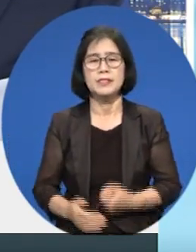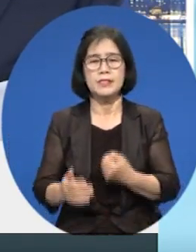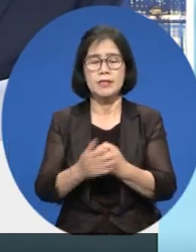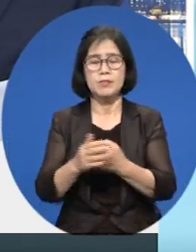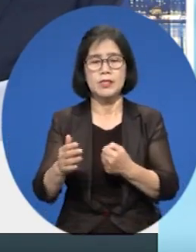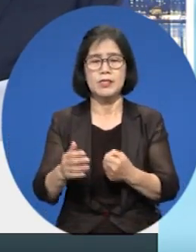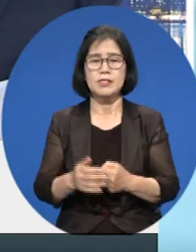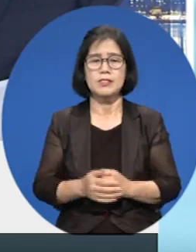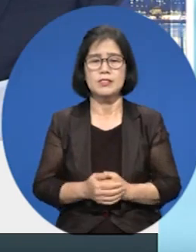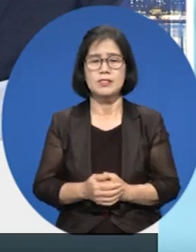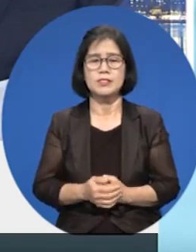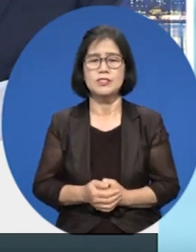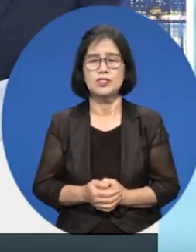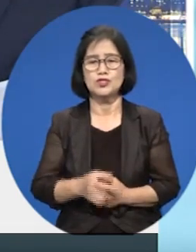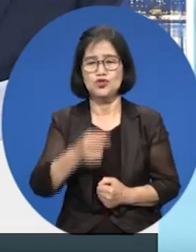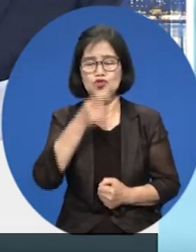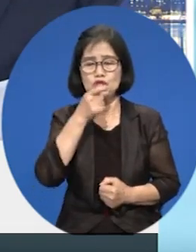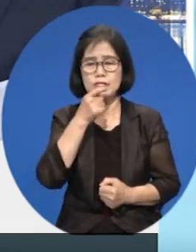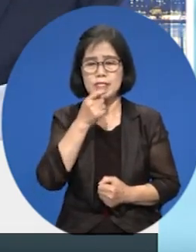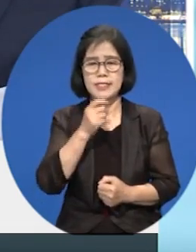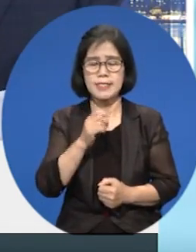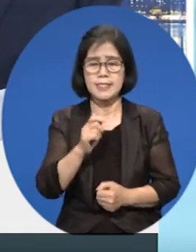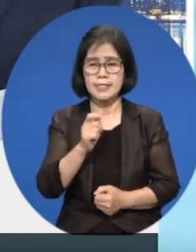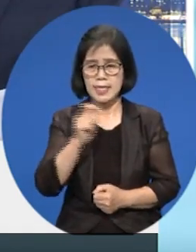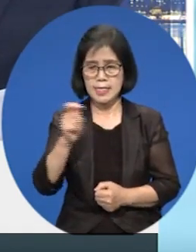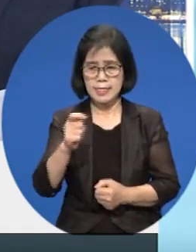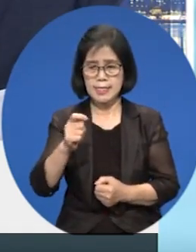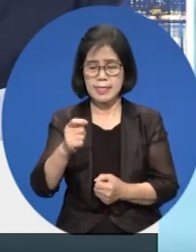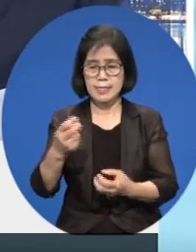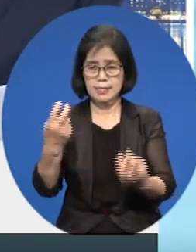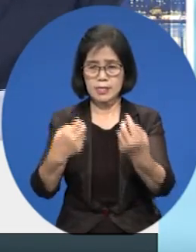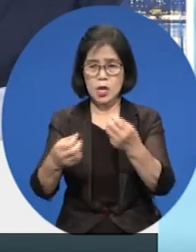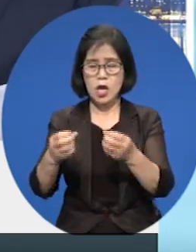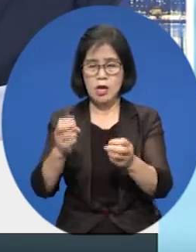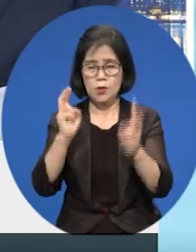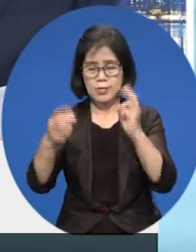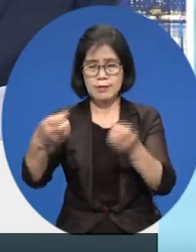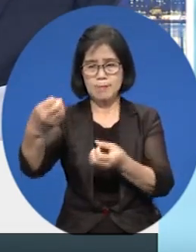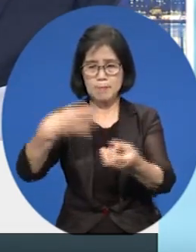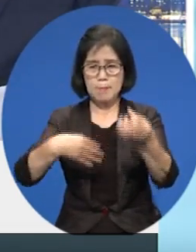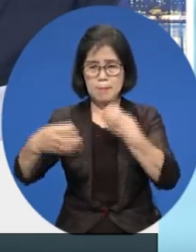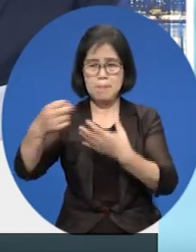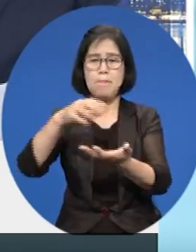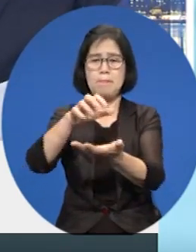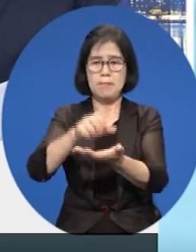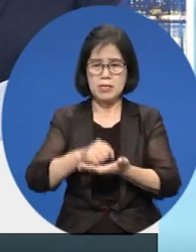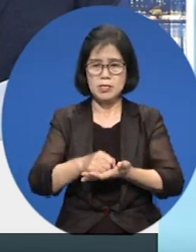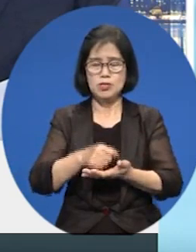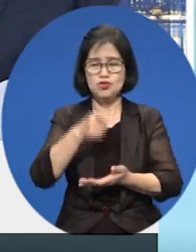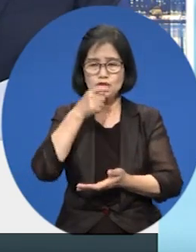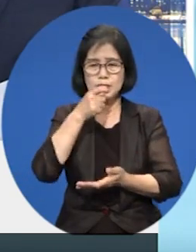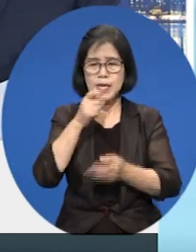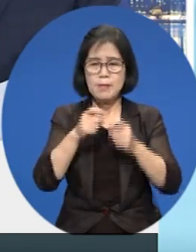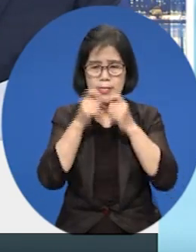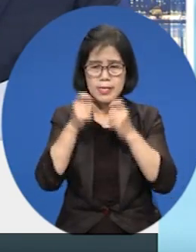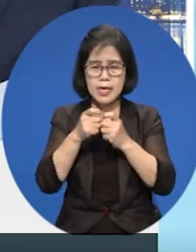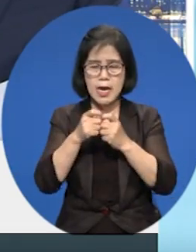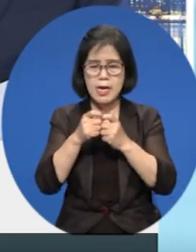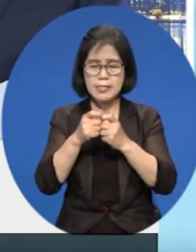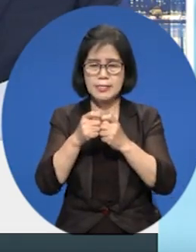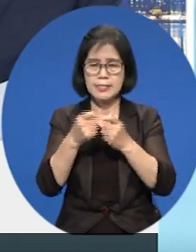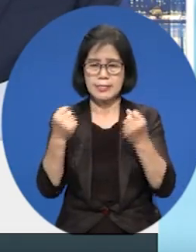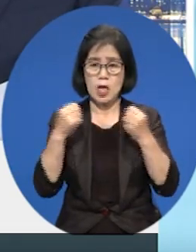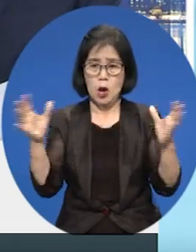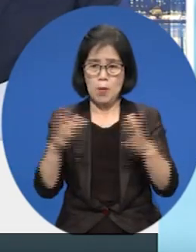그 손씨 택시업계 제한을 받아서 어 수원시가 그 민간 협업 플랫폼 으로